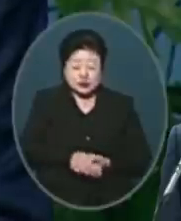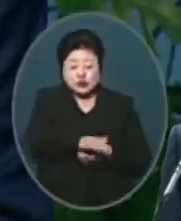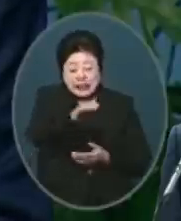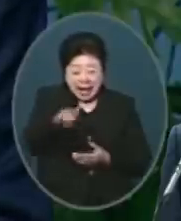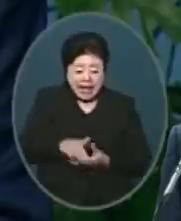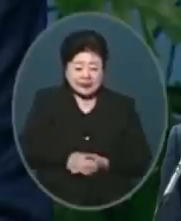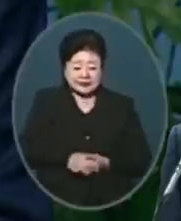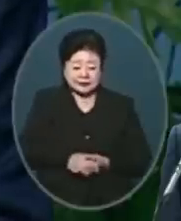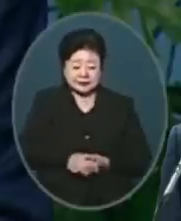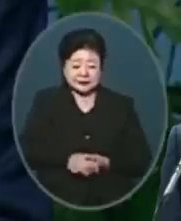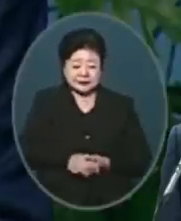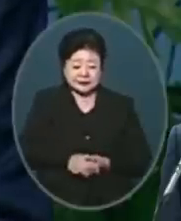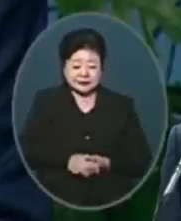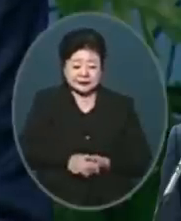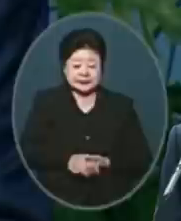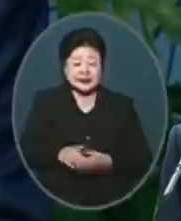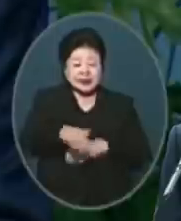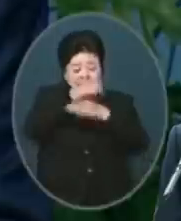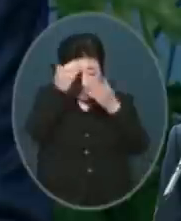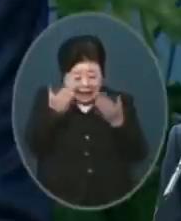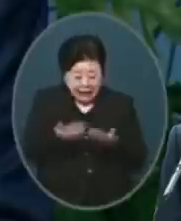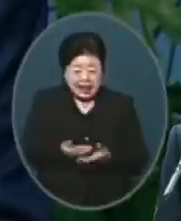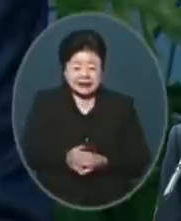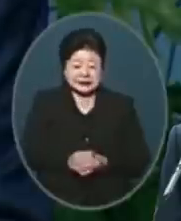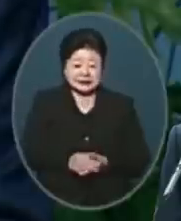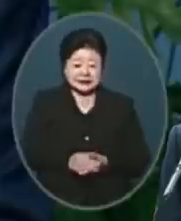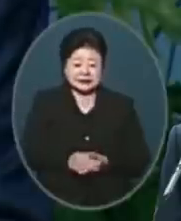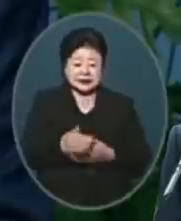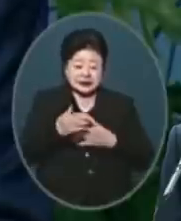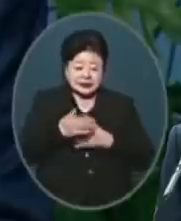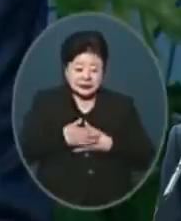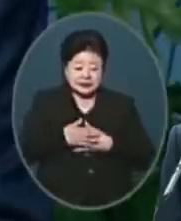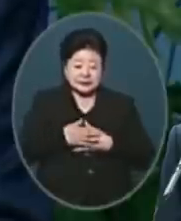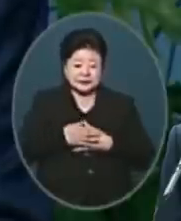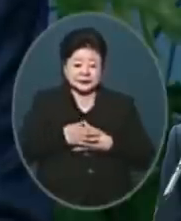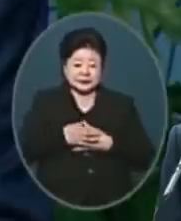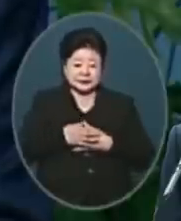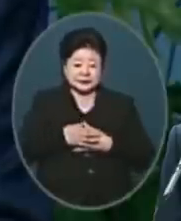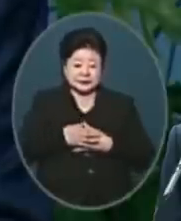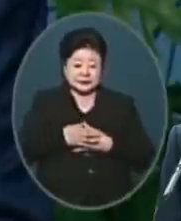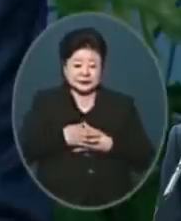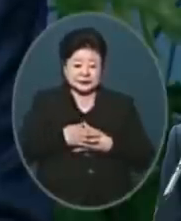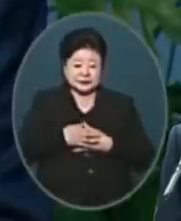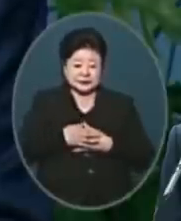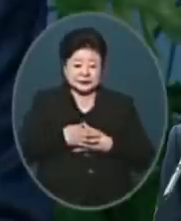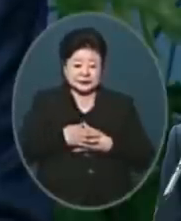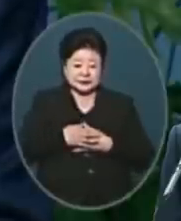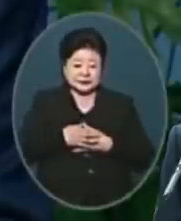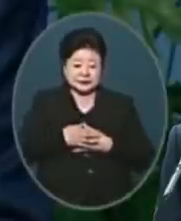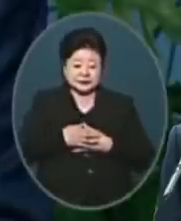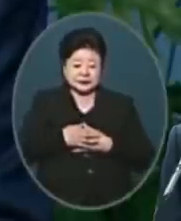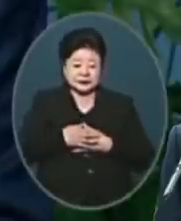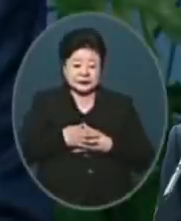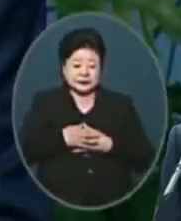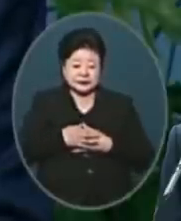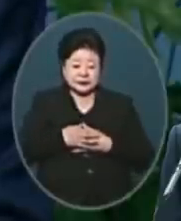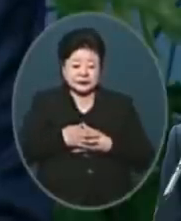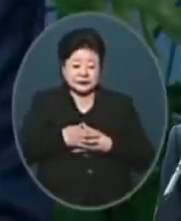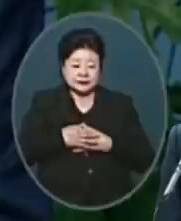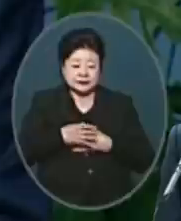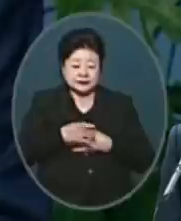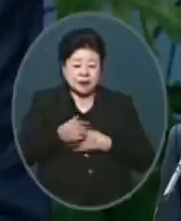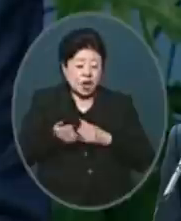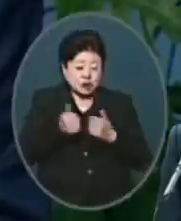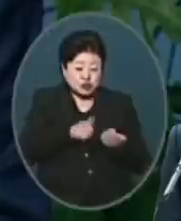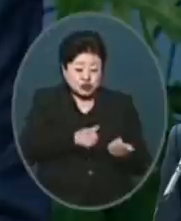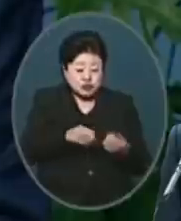우리가 다 나이 먹어서 죽든지 젊어서 죽든지 죽습니다.